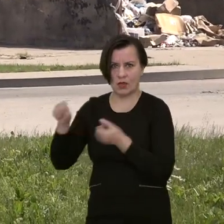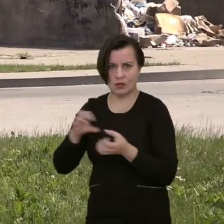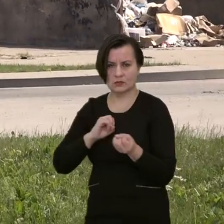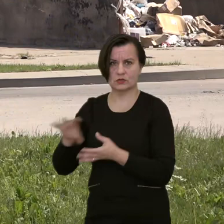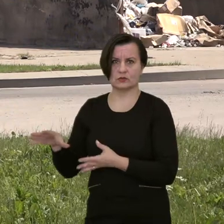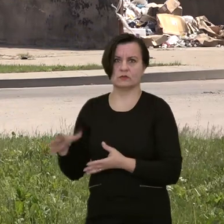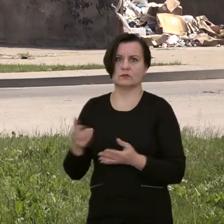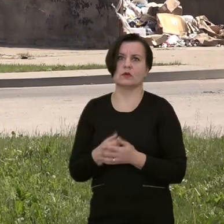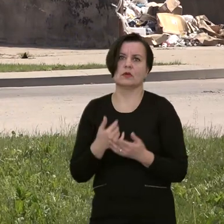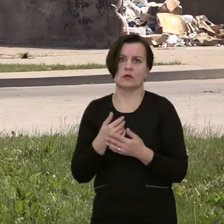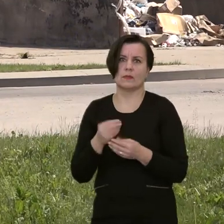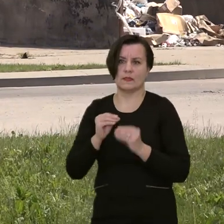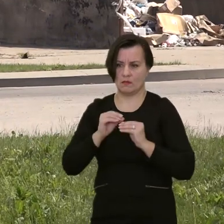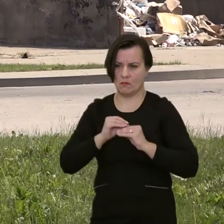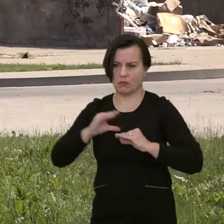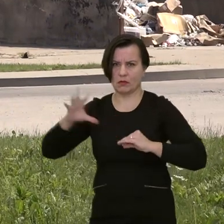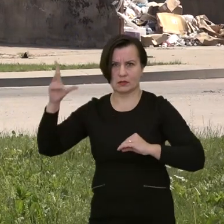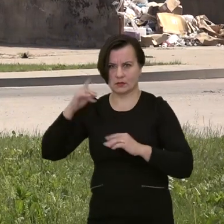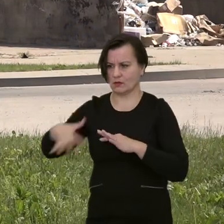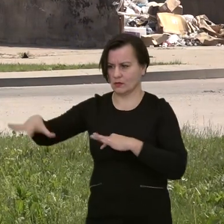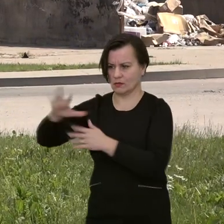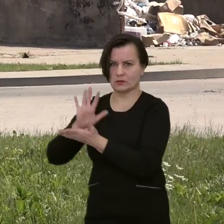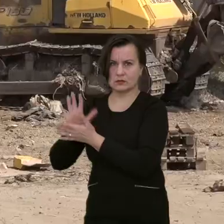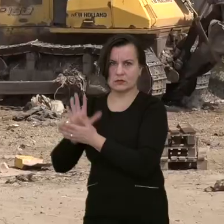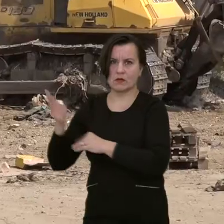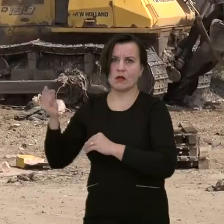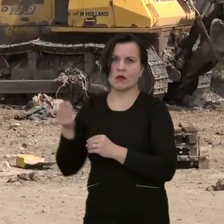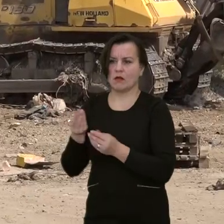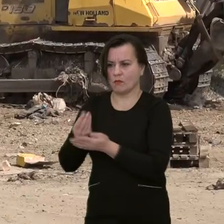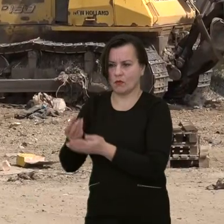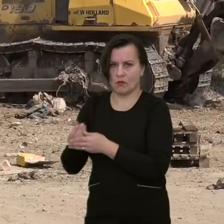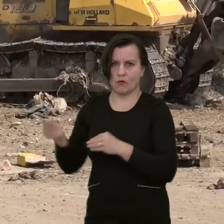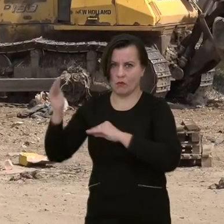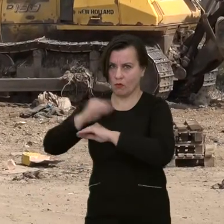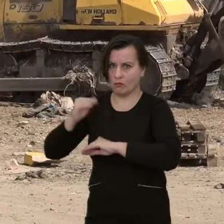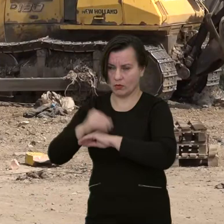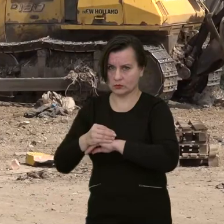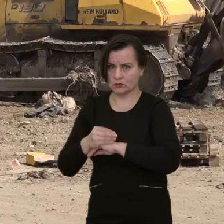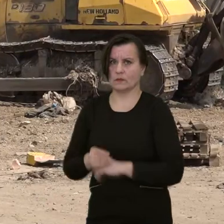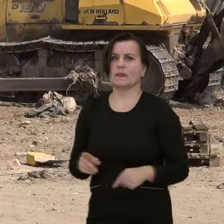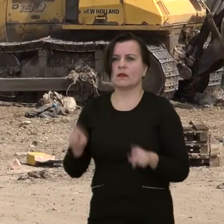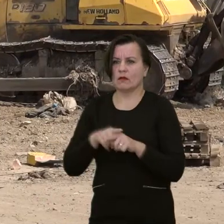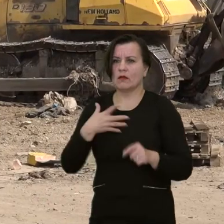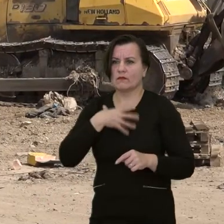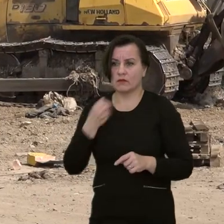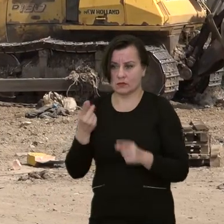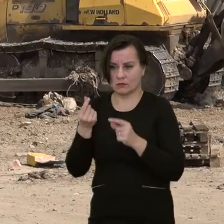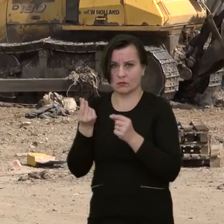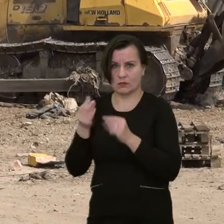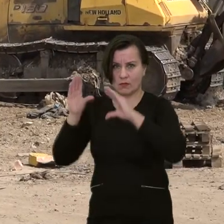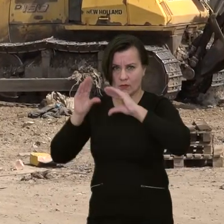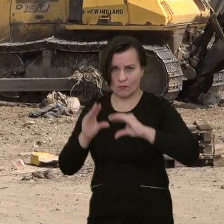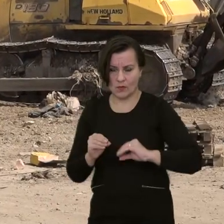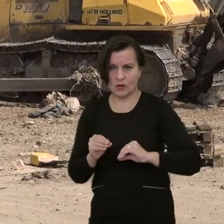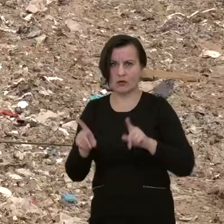surinkimo, transportavimo, šalinimo bei padidėjusio savartyno mokesčius kompensuoti. Paskutinės viltis išvengti mokesčio